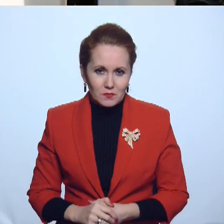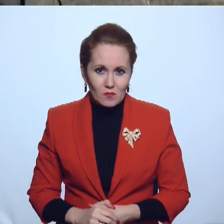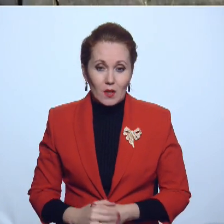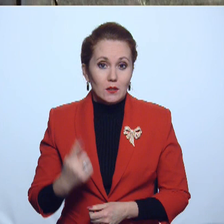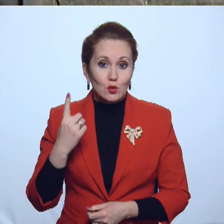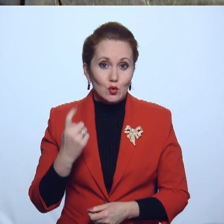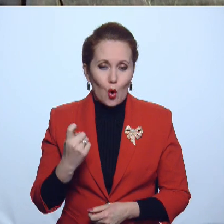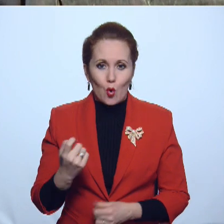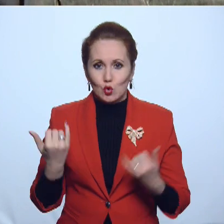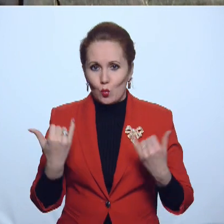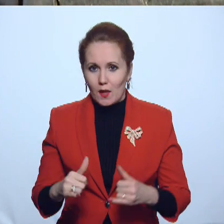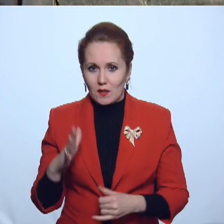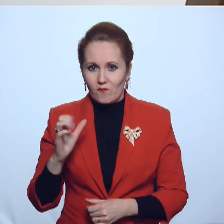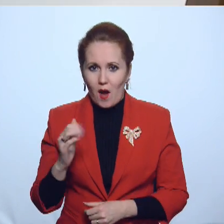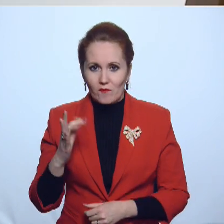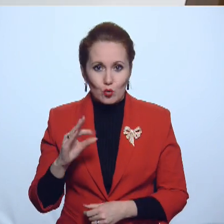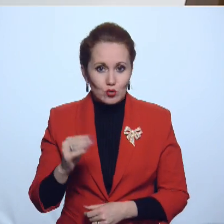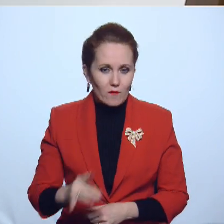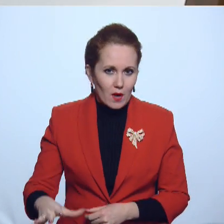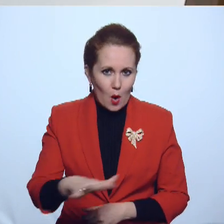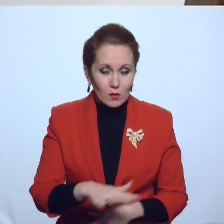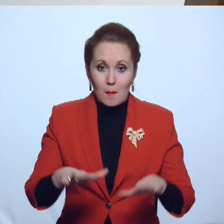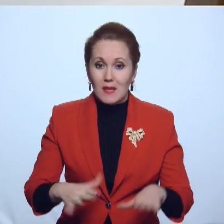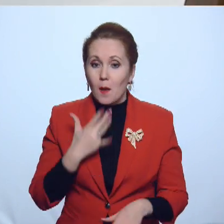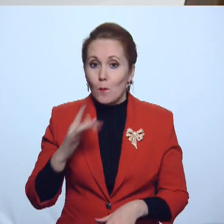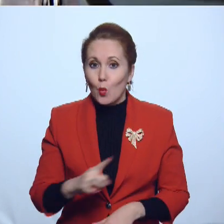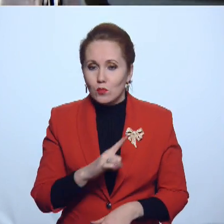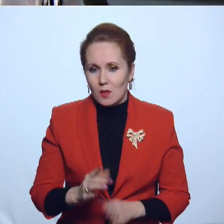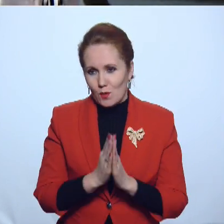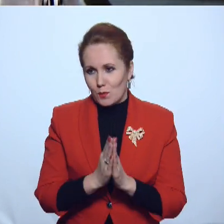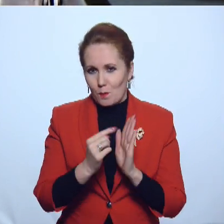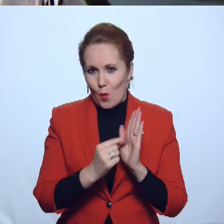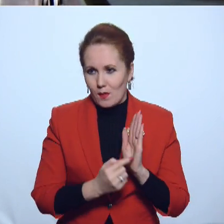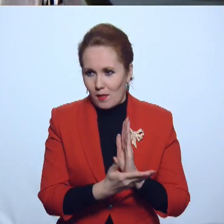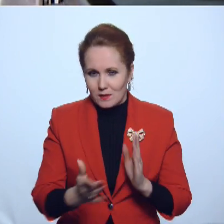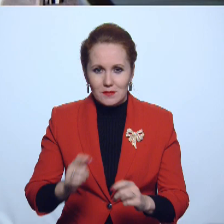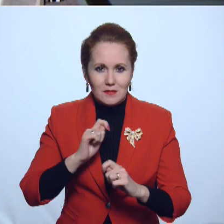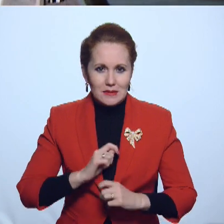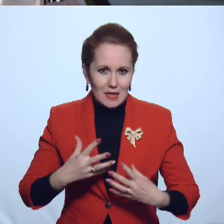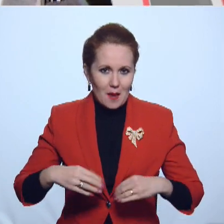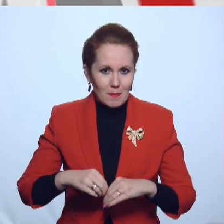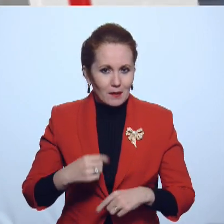100 чудес Вовожского района. Местный музей попросил жителей поделиться семейными реликвиями.